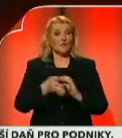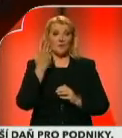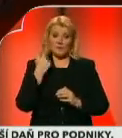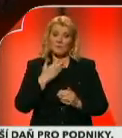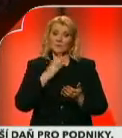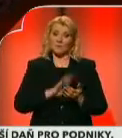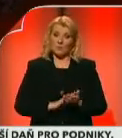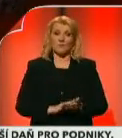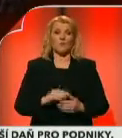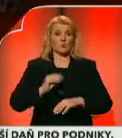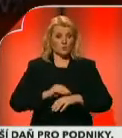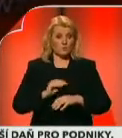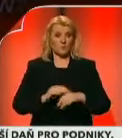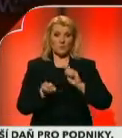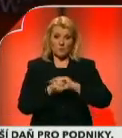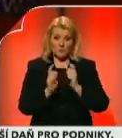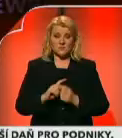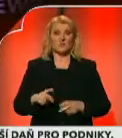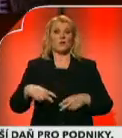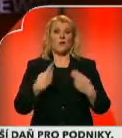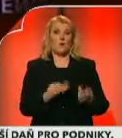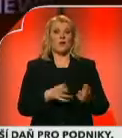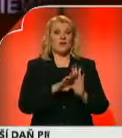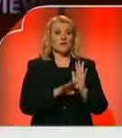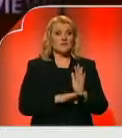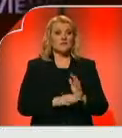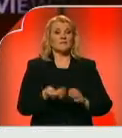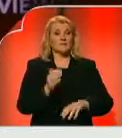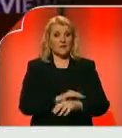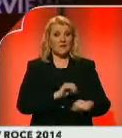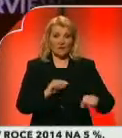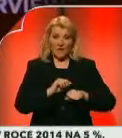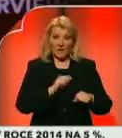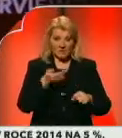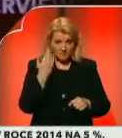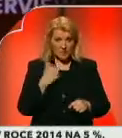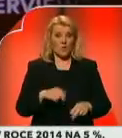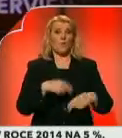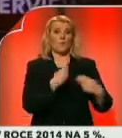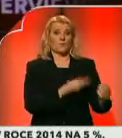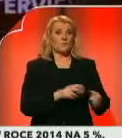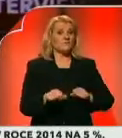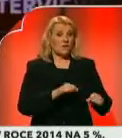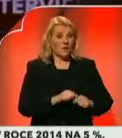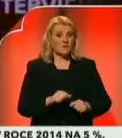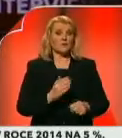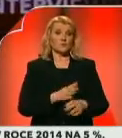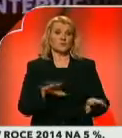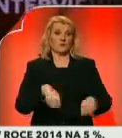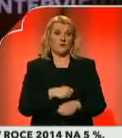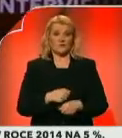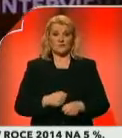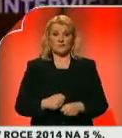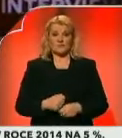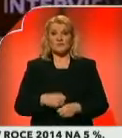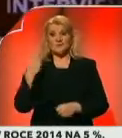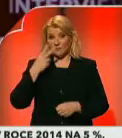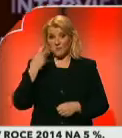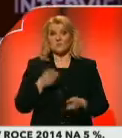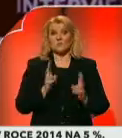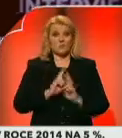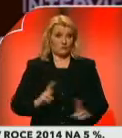prošel legislativní radou vlády a v takové formě ho vláda schválila. Tedy samozřejmě, že se mohla stát